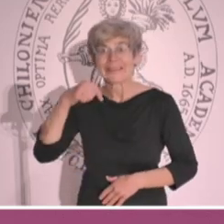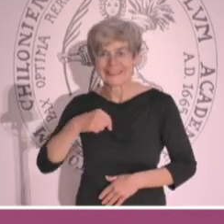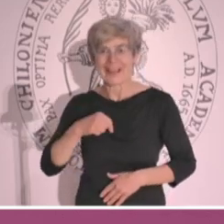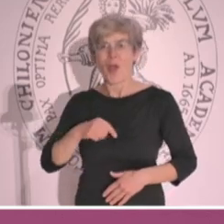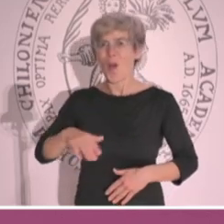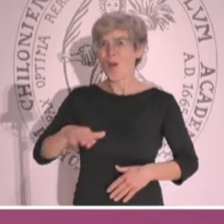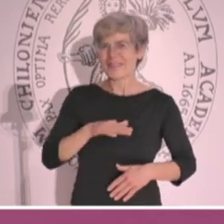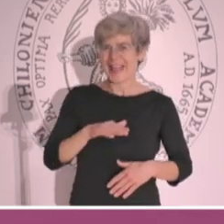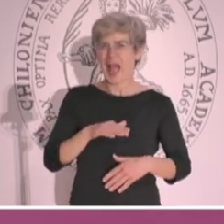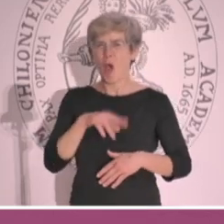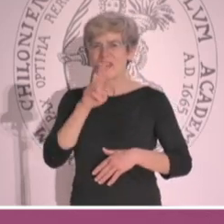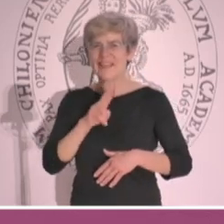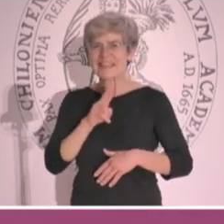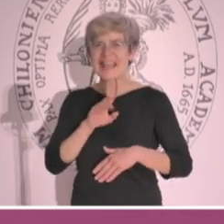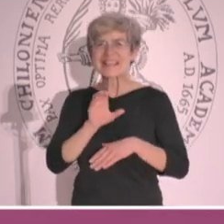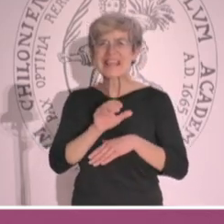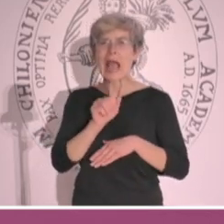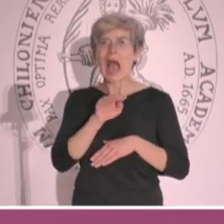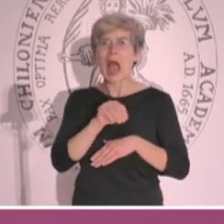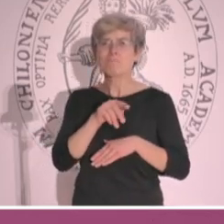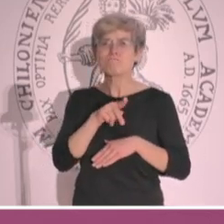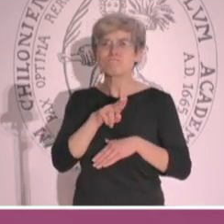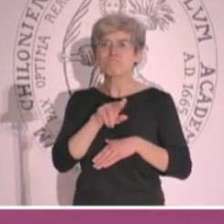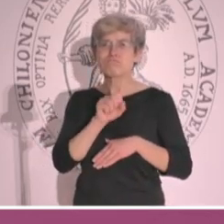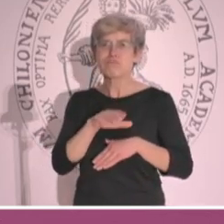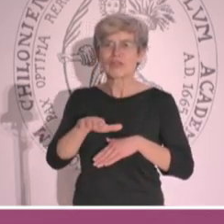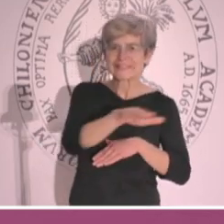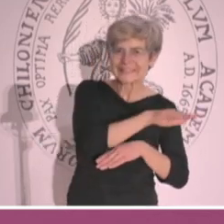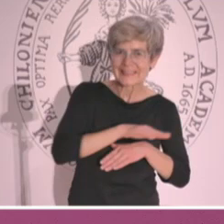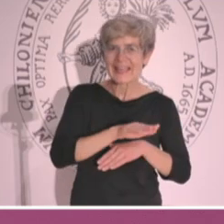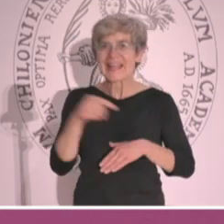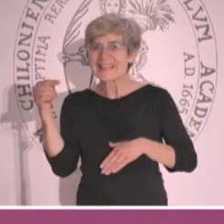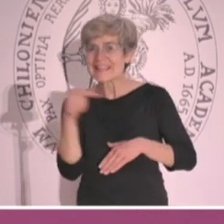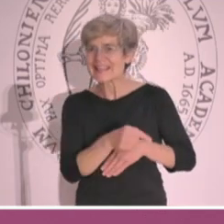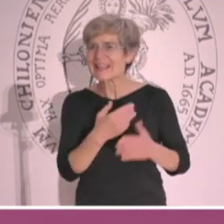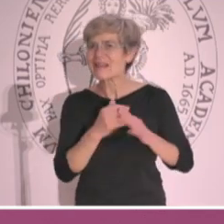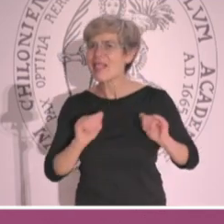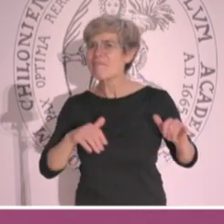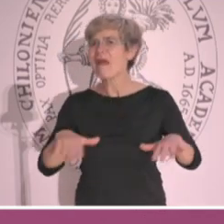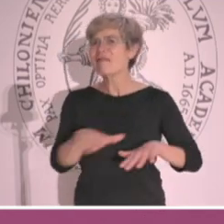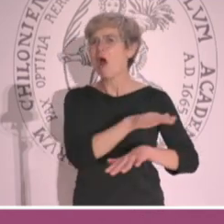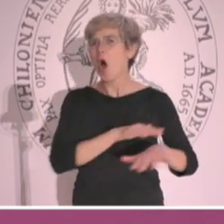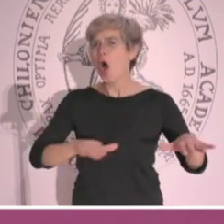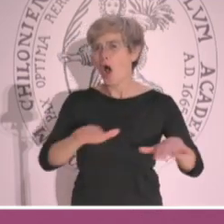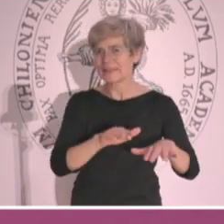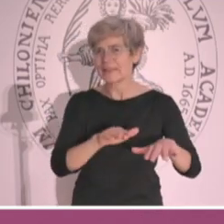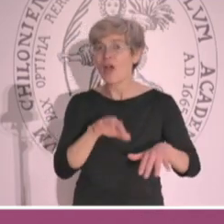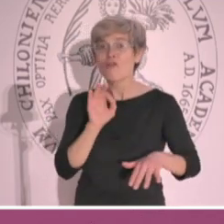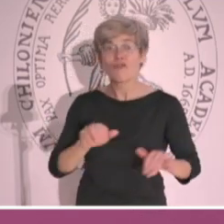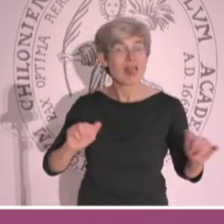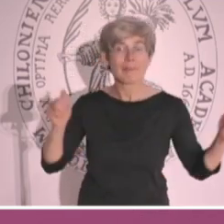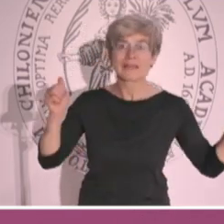der Begegnungen kennenlernen, als einen Ort des Lebens, des Lernens und auch der